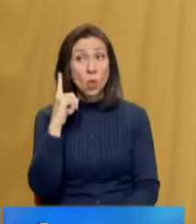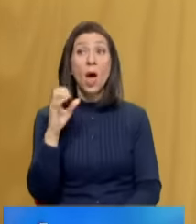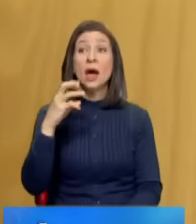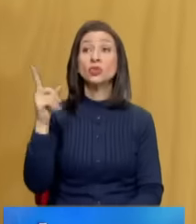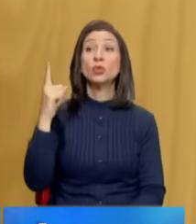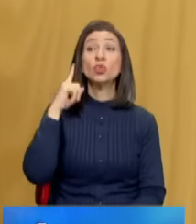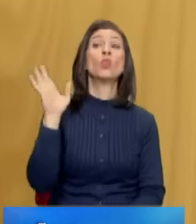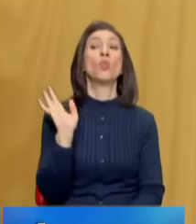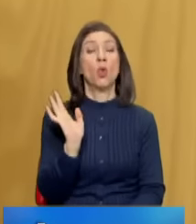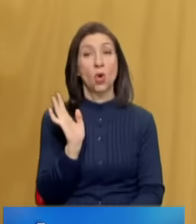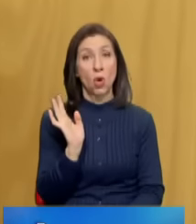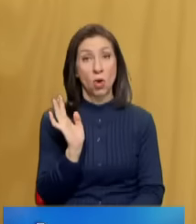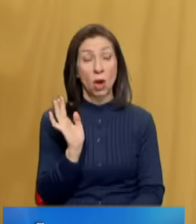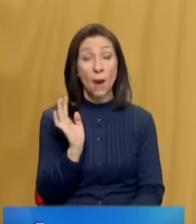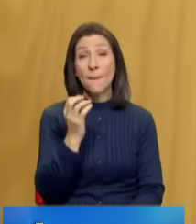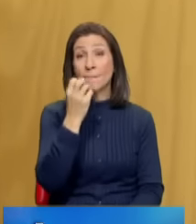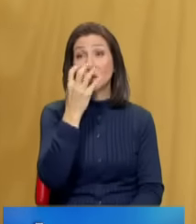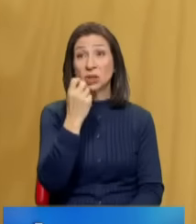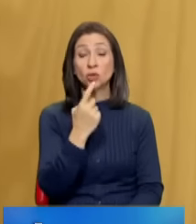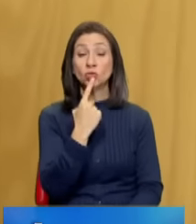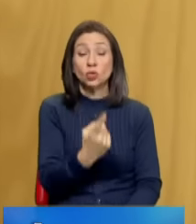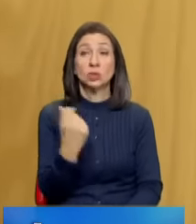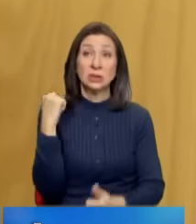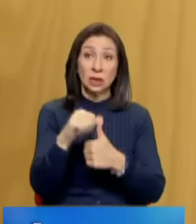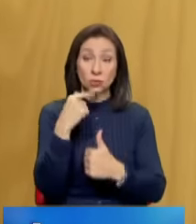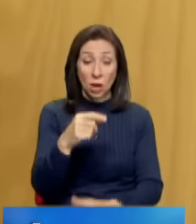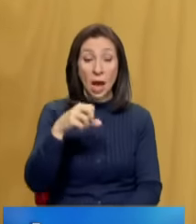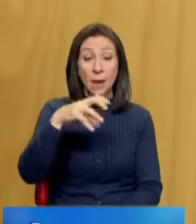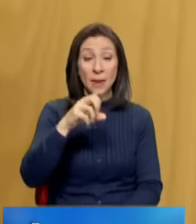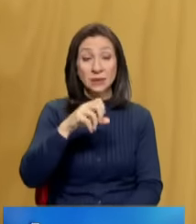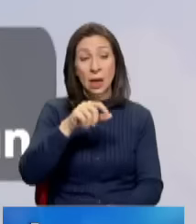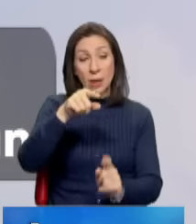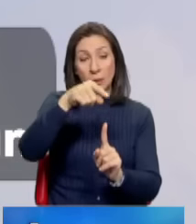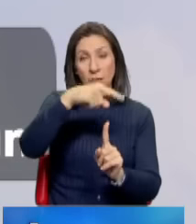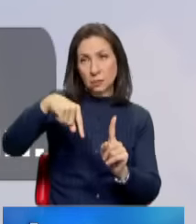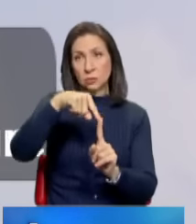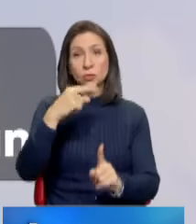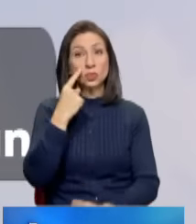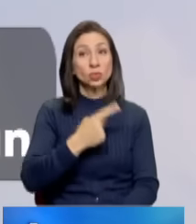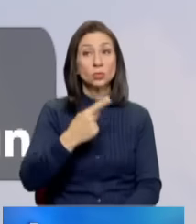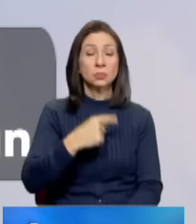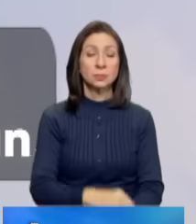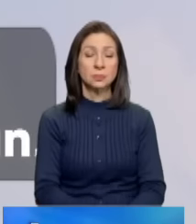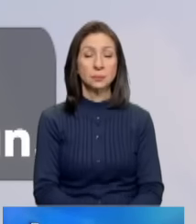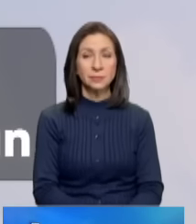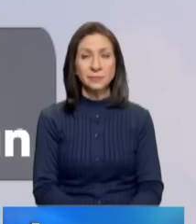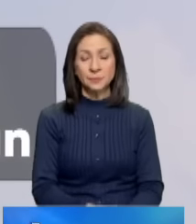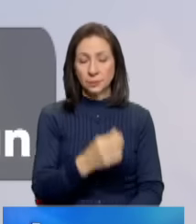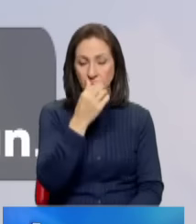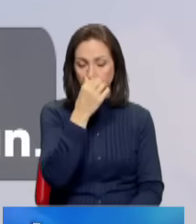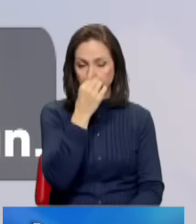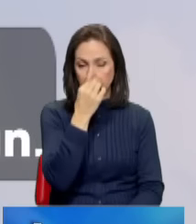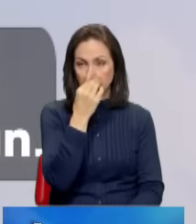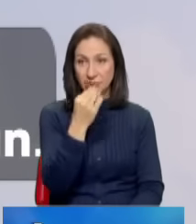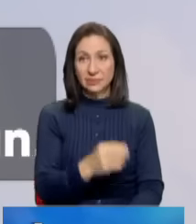Erdoğan duymamazlıktan geliyor. Bahçeli sözünü tekrarlıyor, AKP etrafından dönüyor. Cumhurbaşkanımızın hep ifade ettiği iç cepheyi